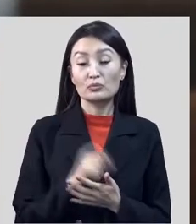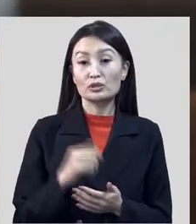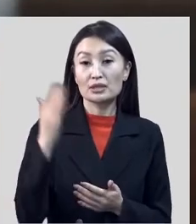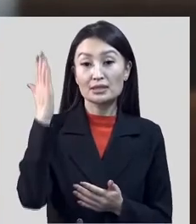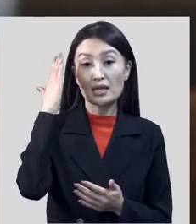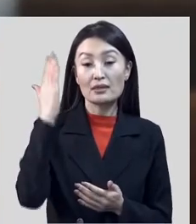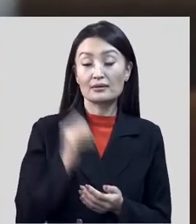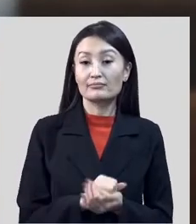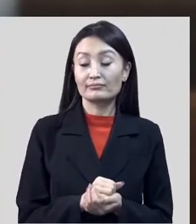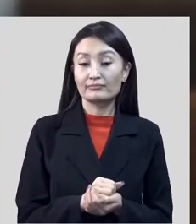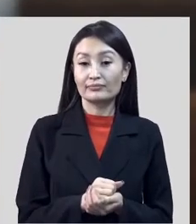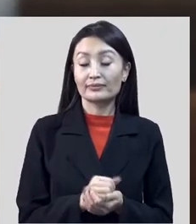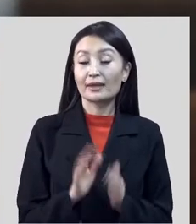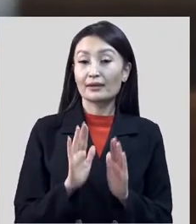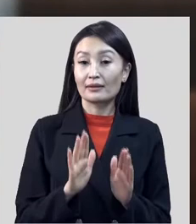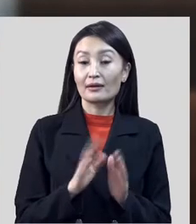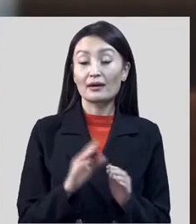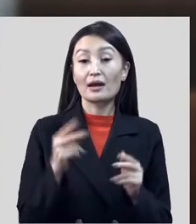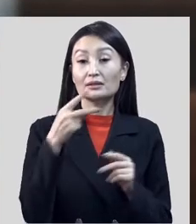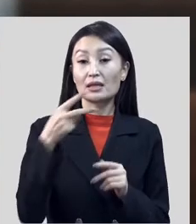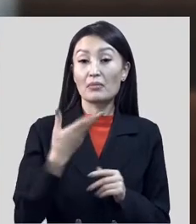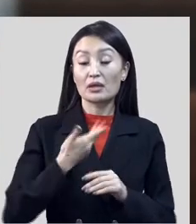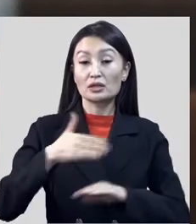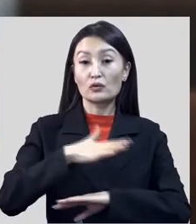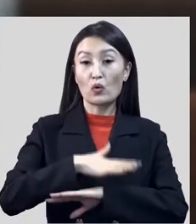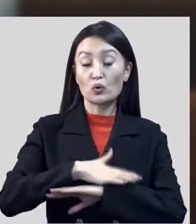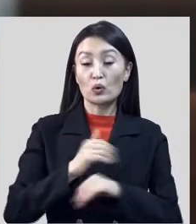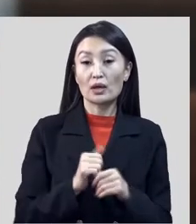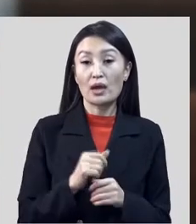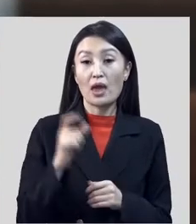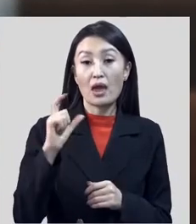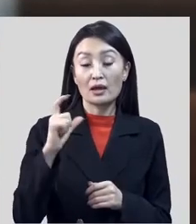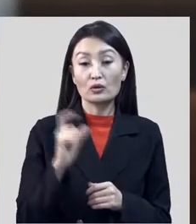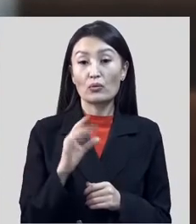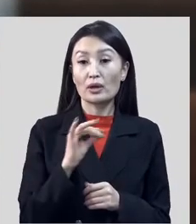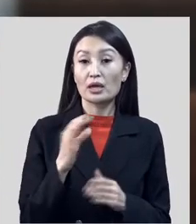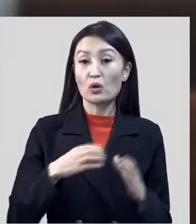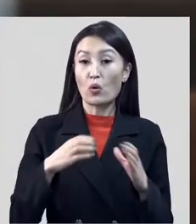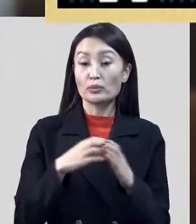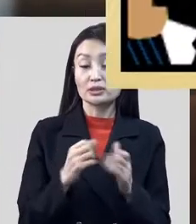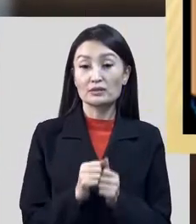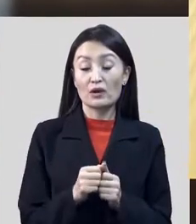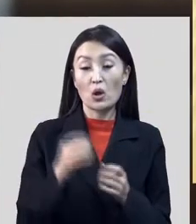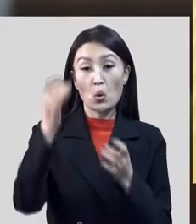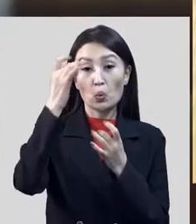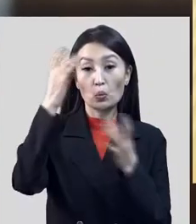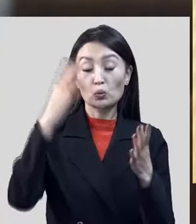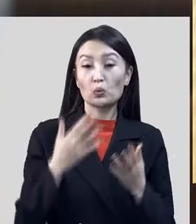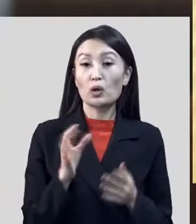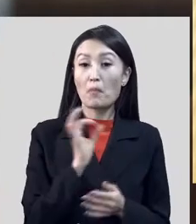и так тема нашего урока экономика и общество культура